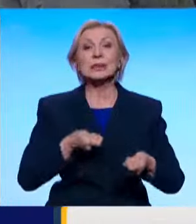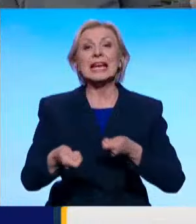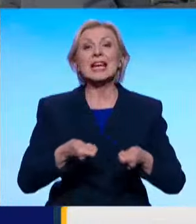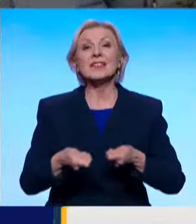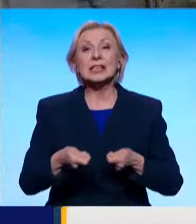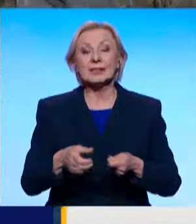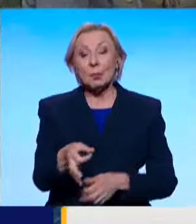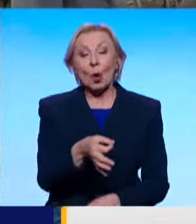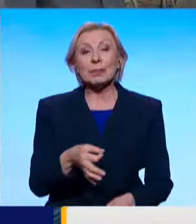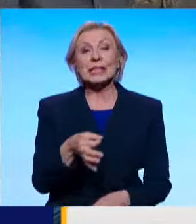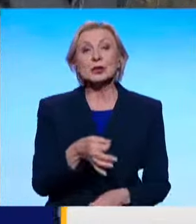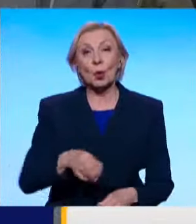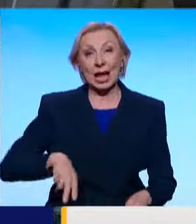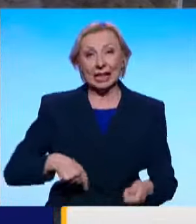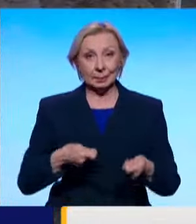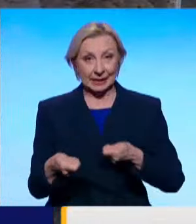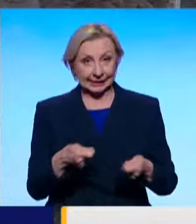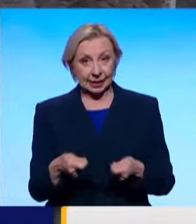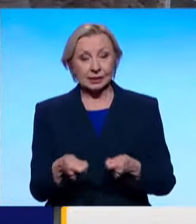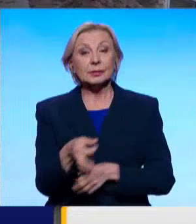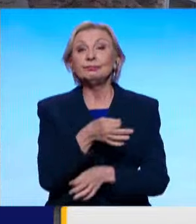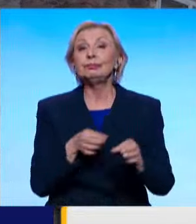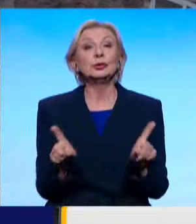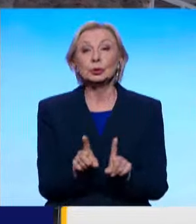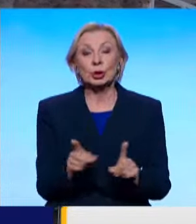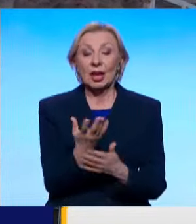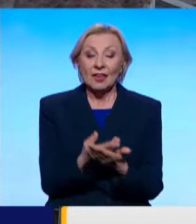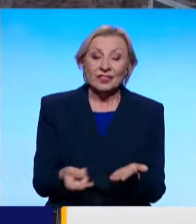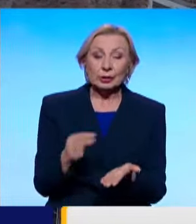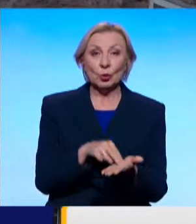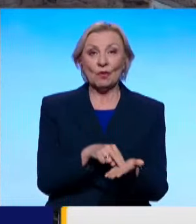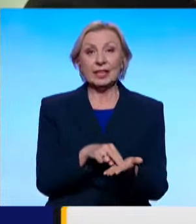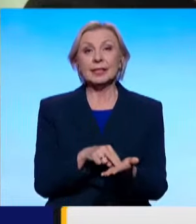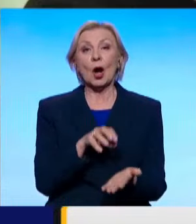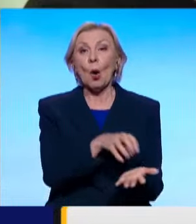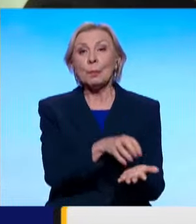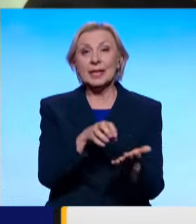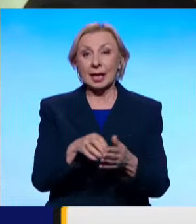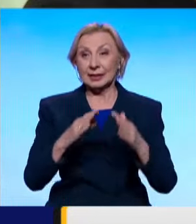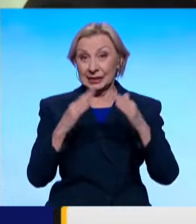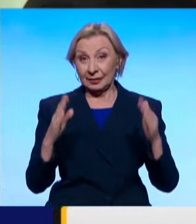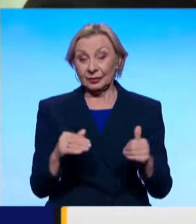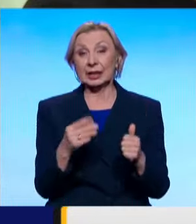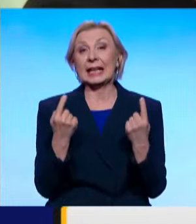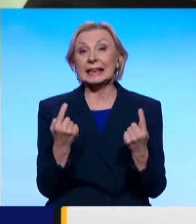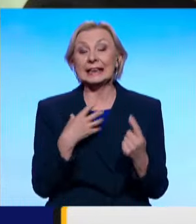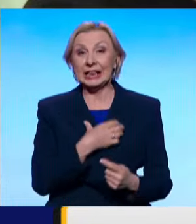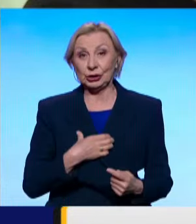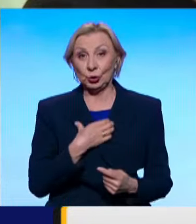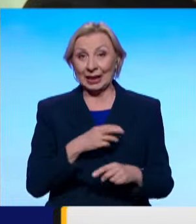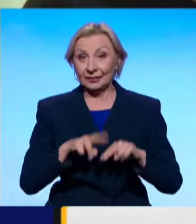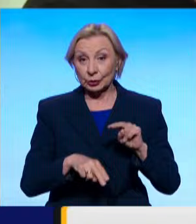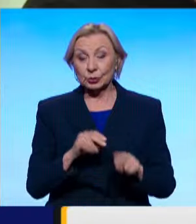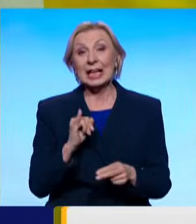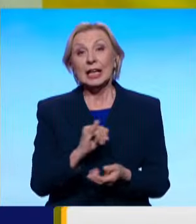обласної військової адміністрації. Йшлося про відновлення об'єктів критичної інфраструктури і подальший захист